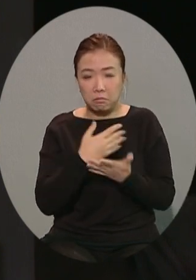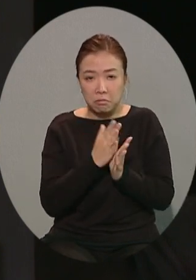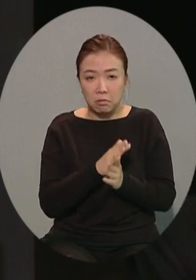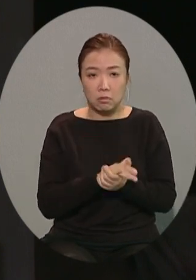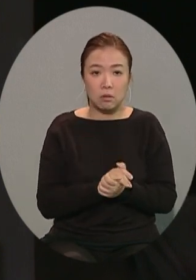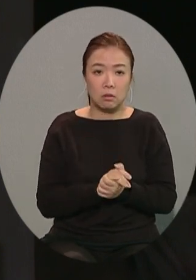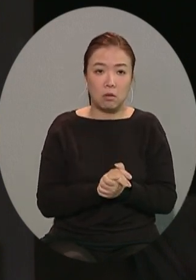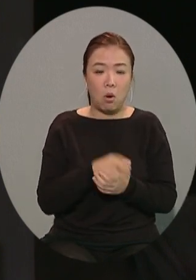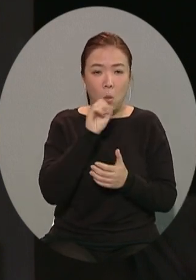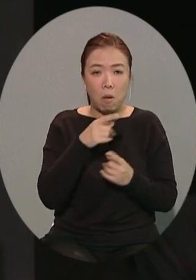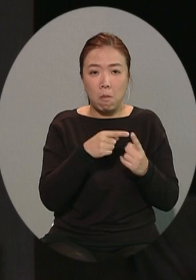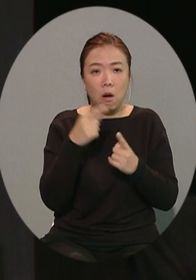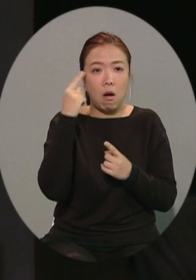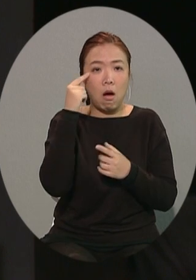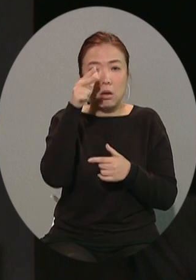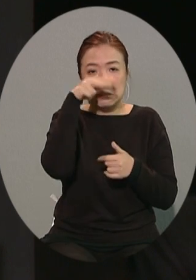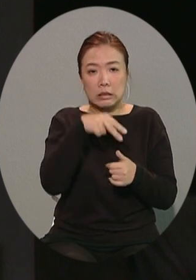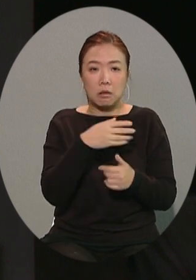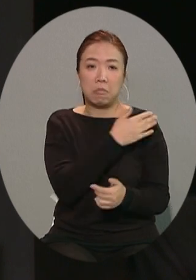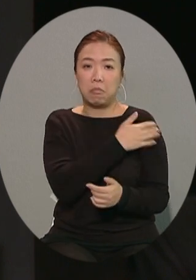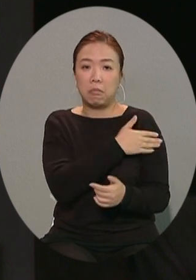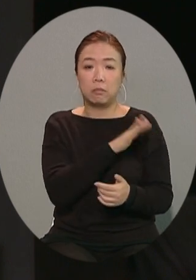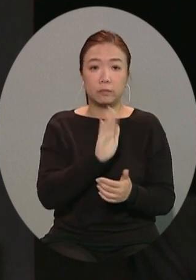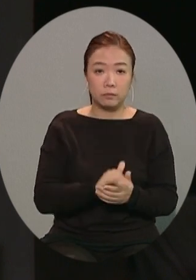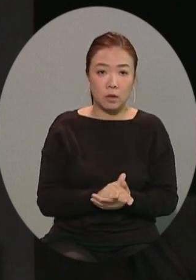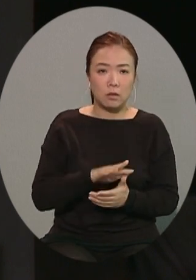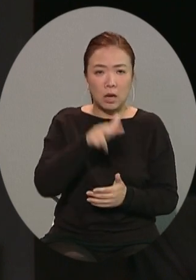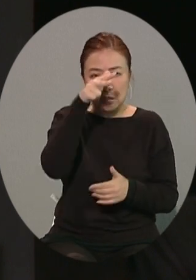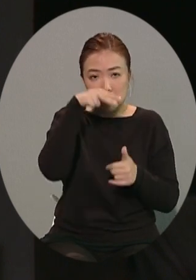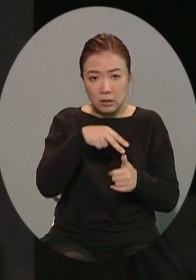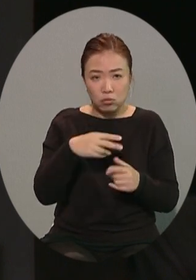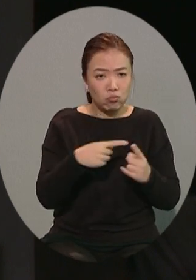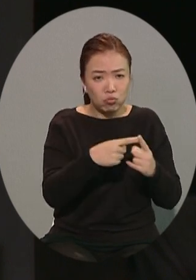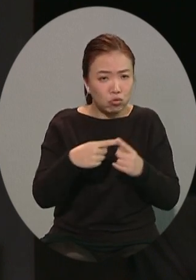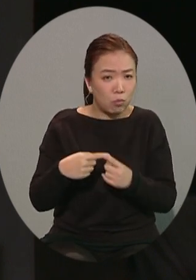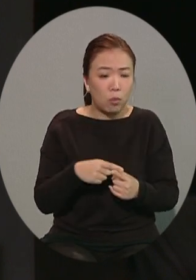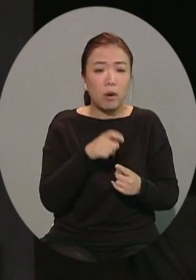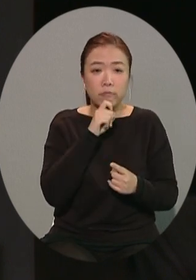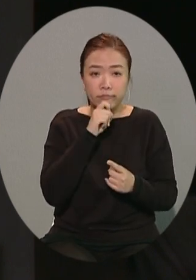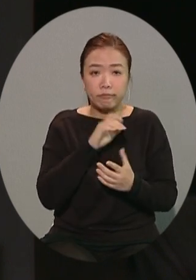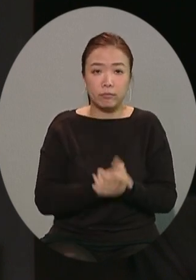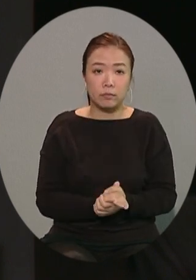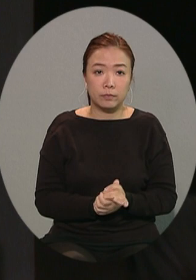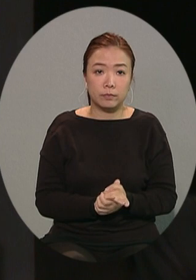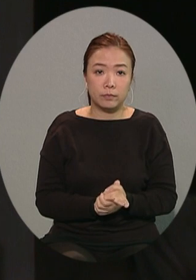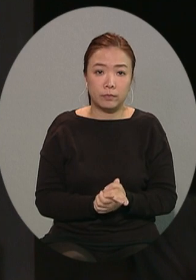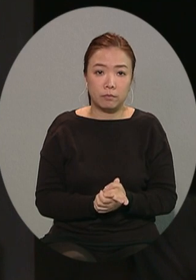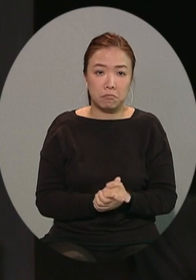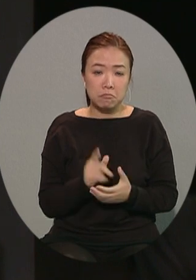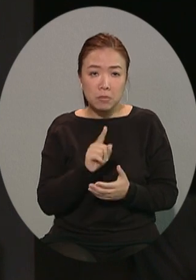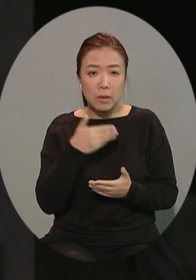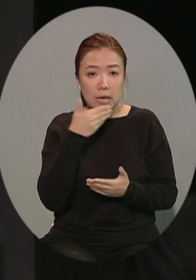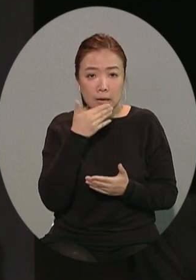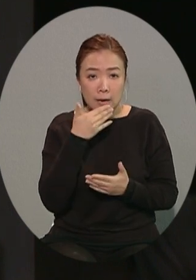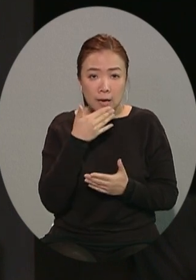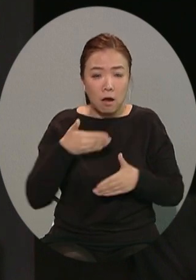道所謂嘅政治係唔需要理會，但係政治係眾人之事。點解呢一班嘅年輕人要走上街